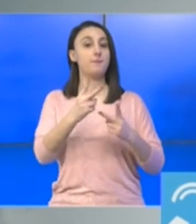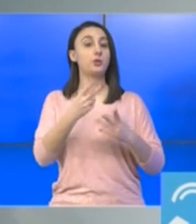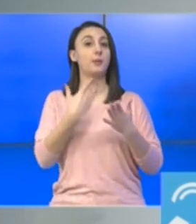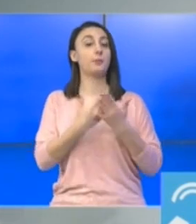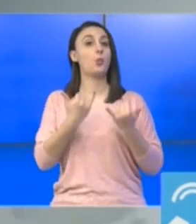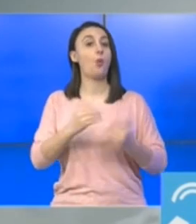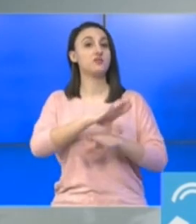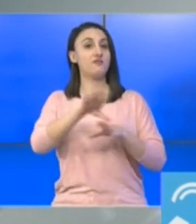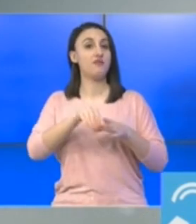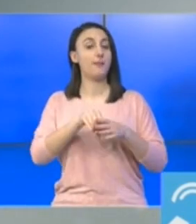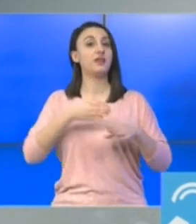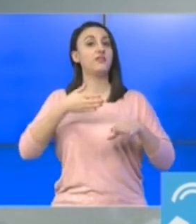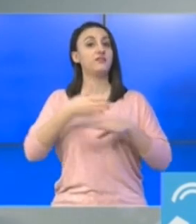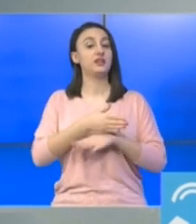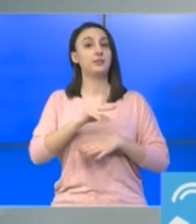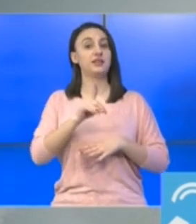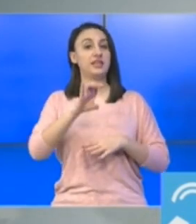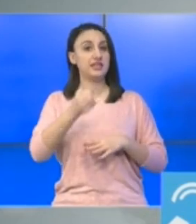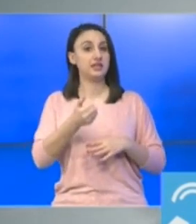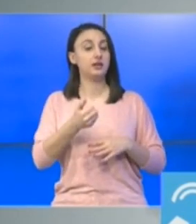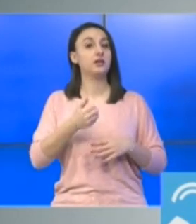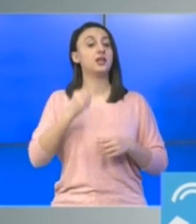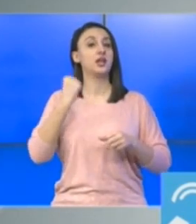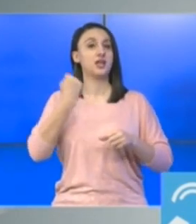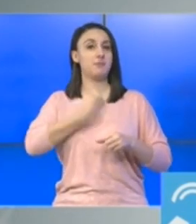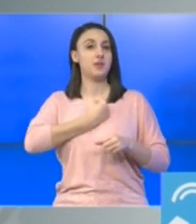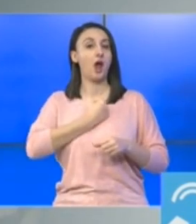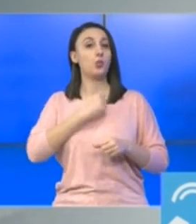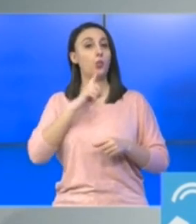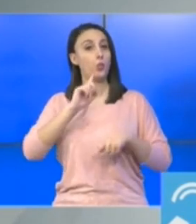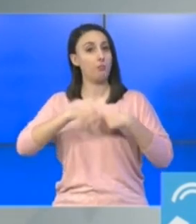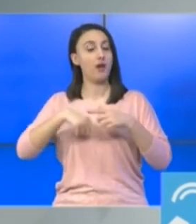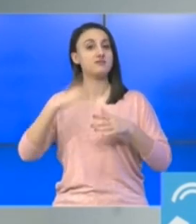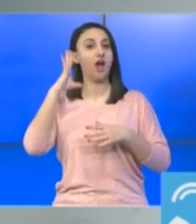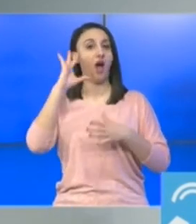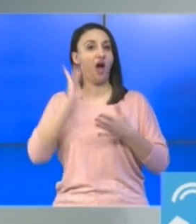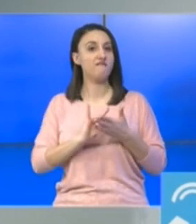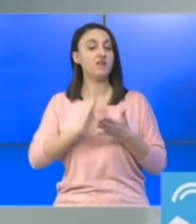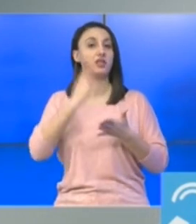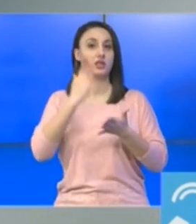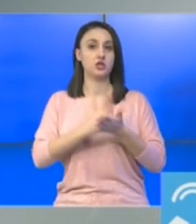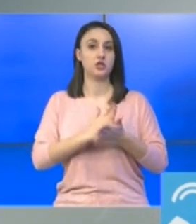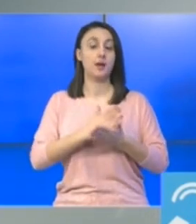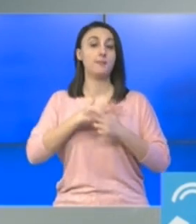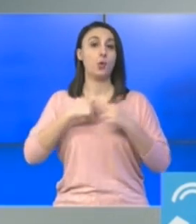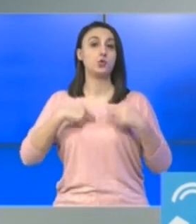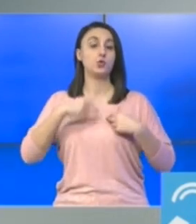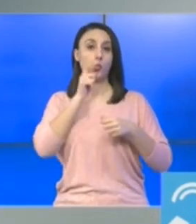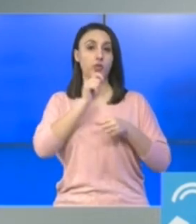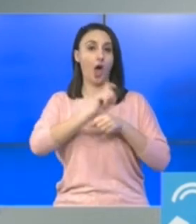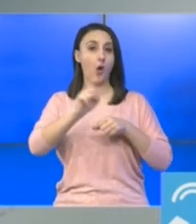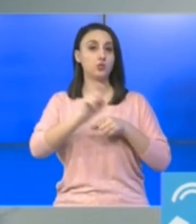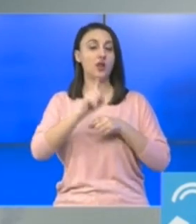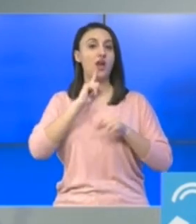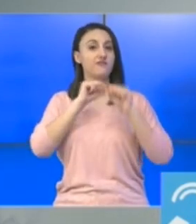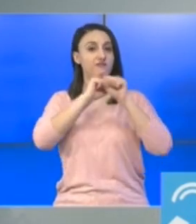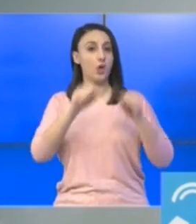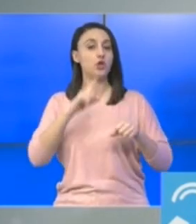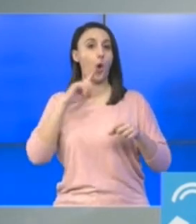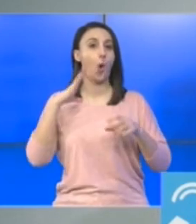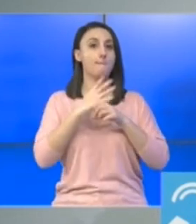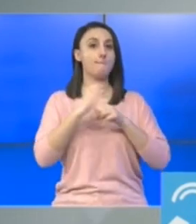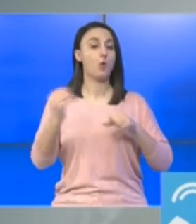Pentru familiile victimelor lui Gheorghe Dincă, criminalul din Caracal urmează să afle sentința în procesul în care este acuzat că le-a violat și ucis